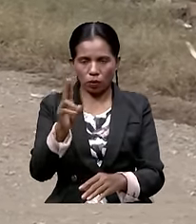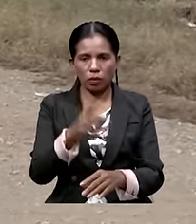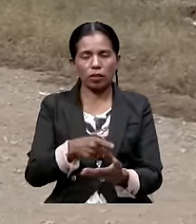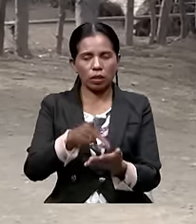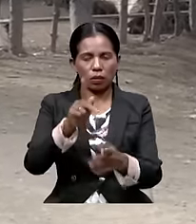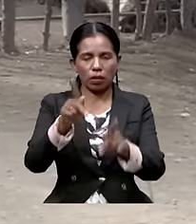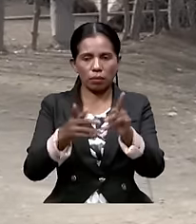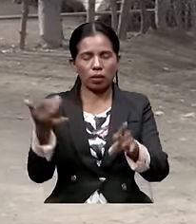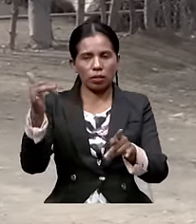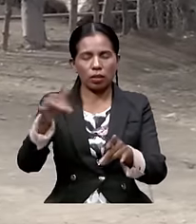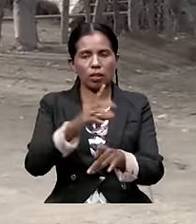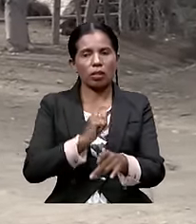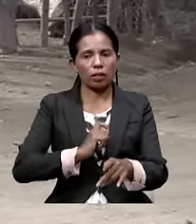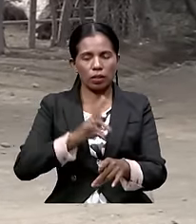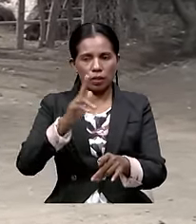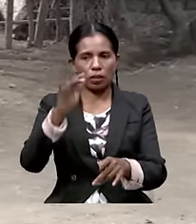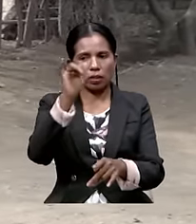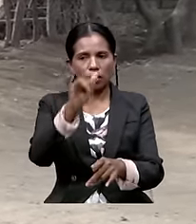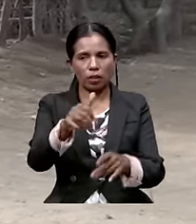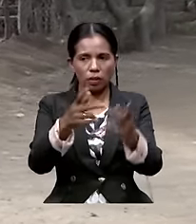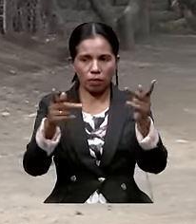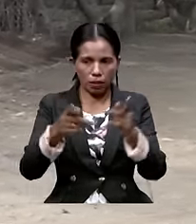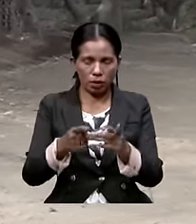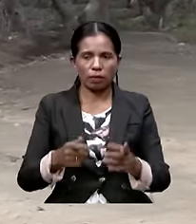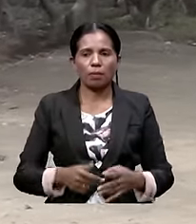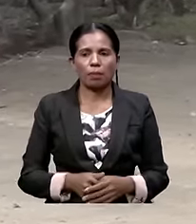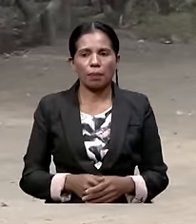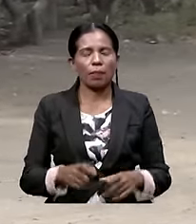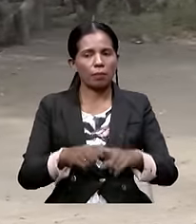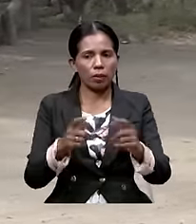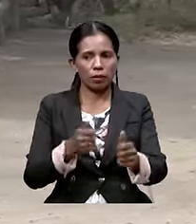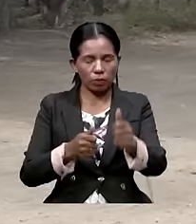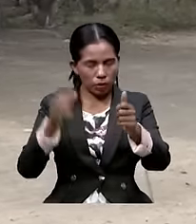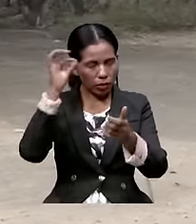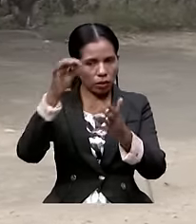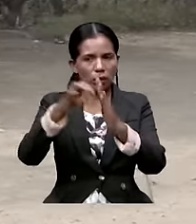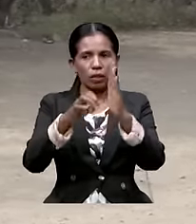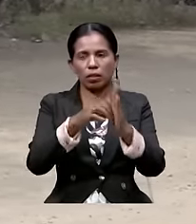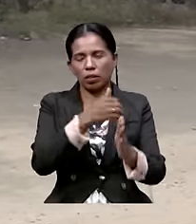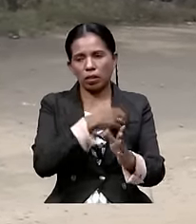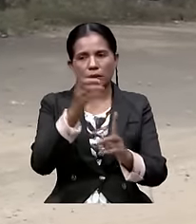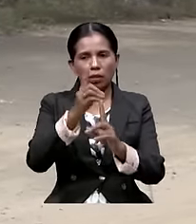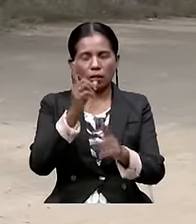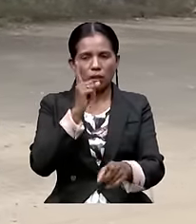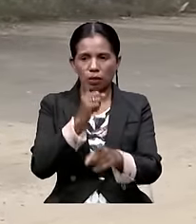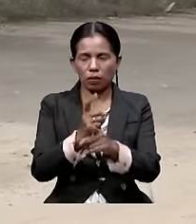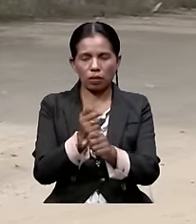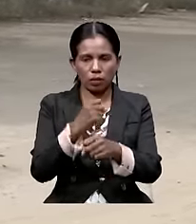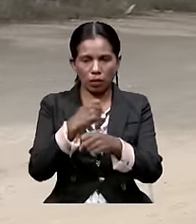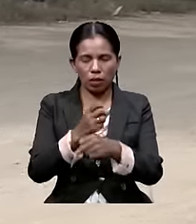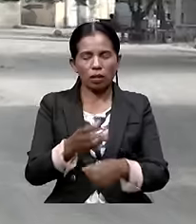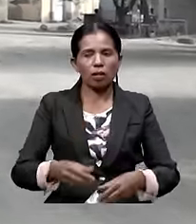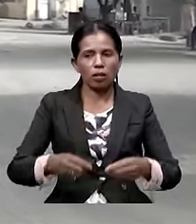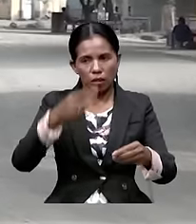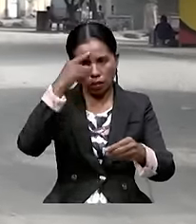bako nida di sila iha Tasitolu, nebe hela iha area protesida. Maibet tuli sekretaris stadu, sedau kia data fiksu atu halu despejo